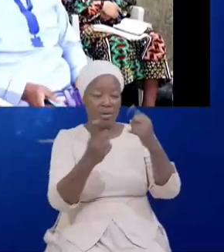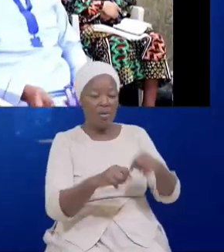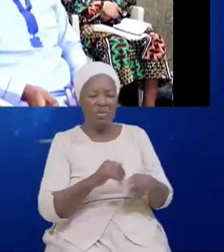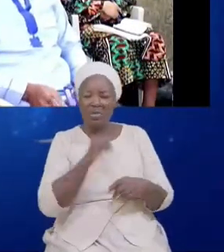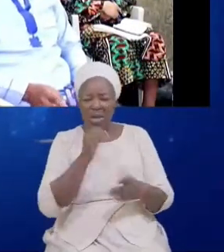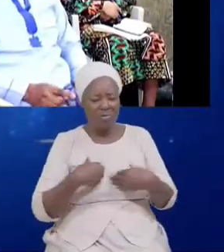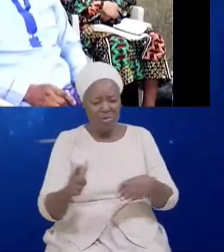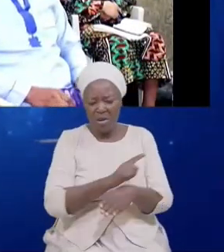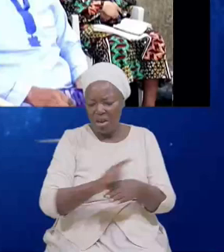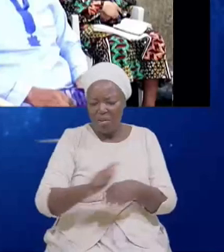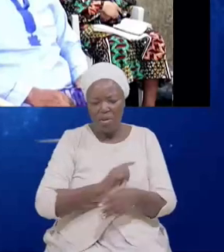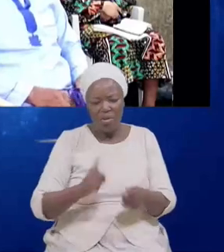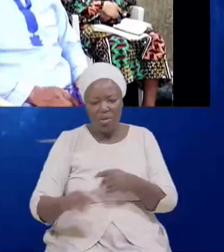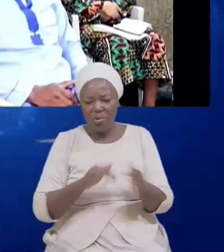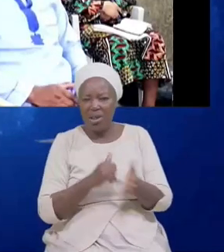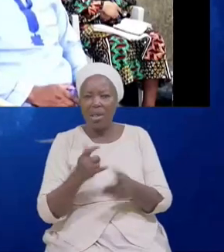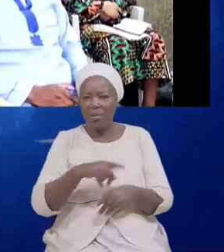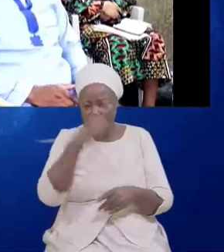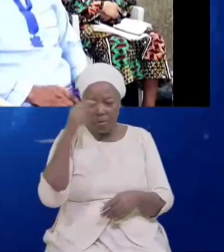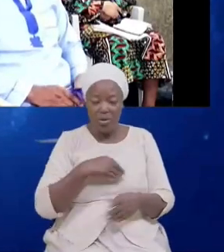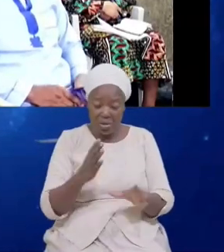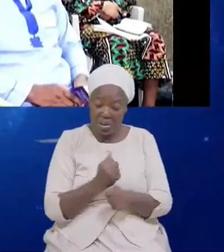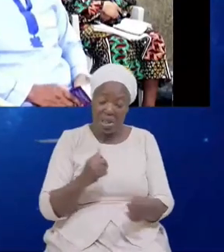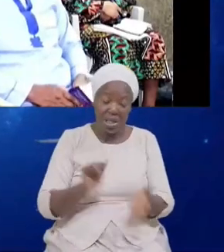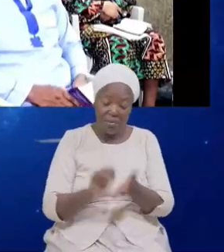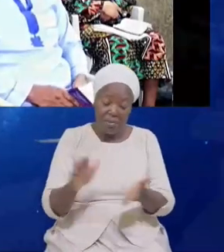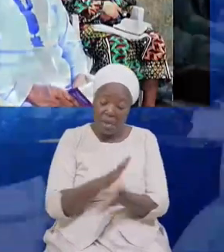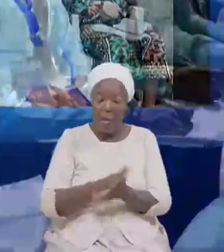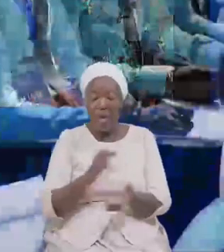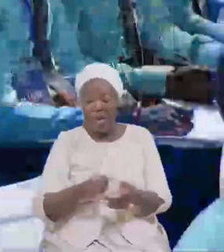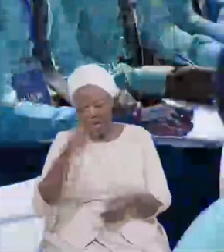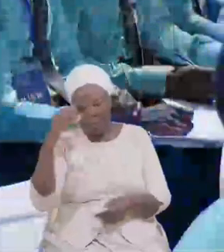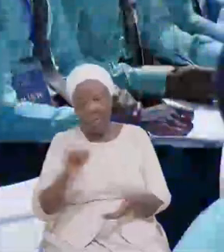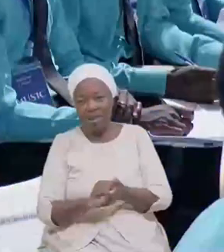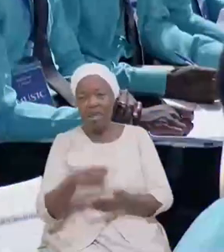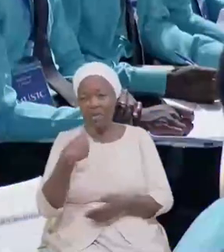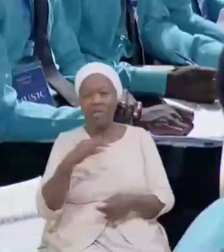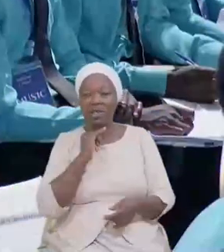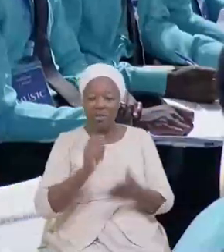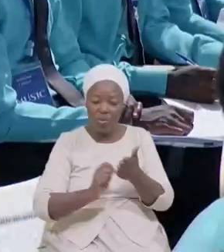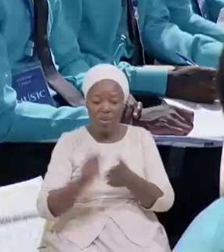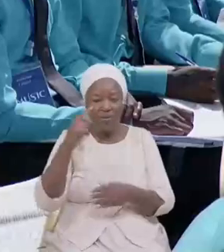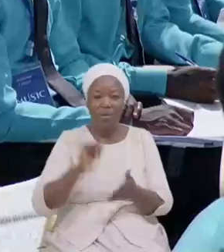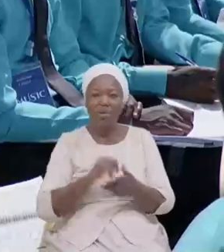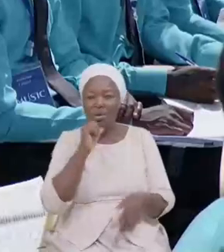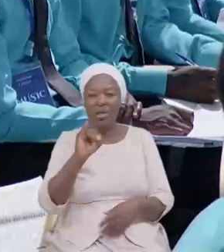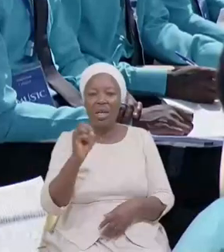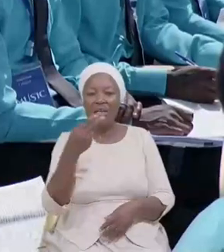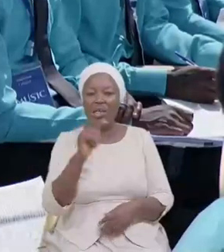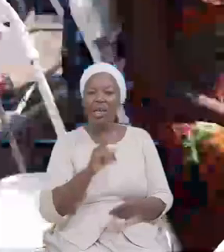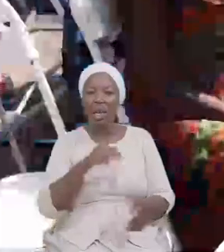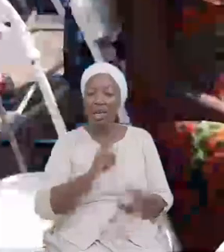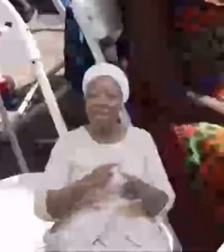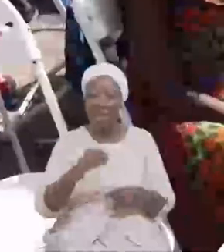travailler. Il prend seulement ce qui est préparé. Et c'est lui qui écrit. Pas Ésaïe.